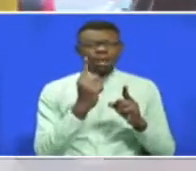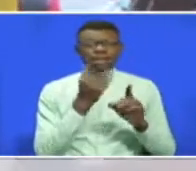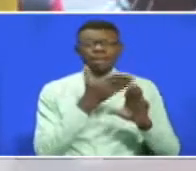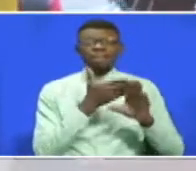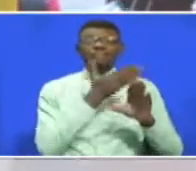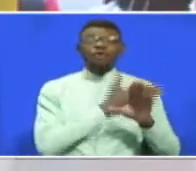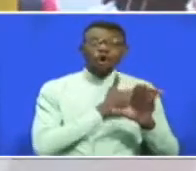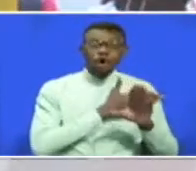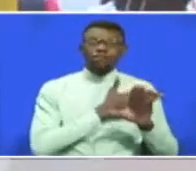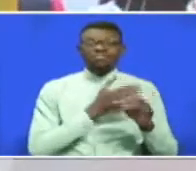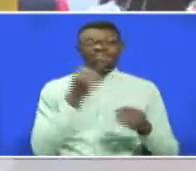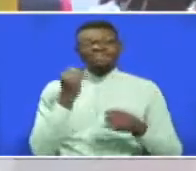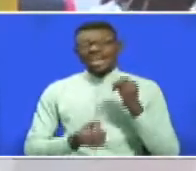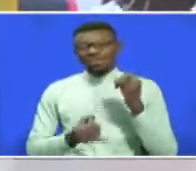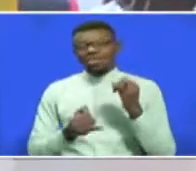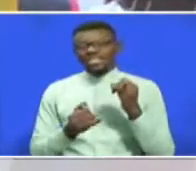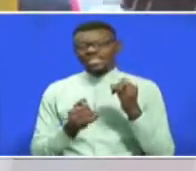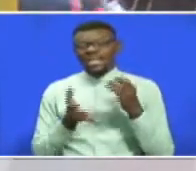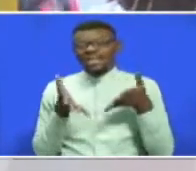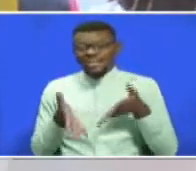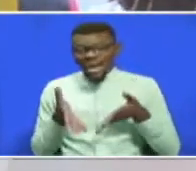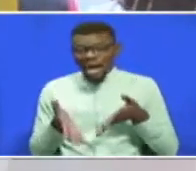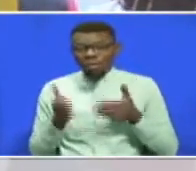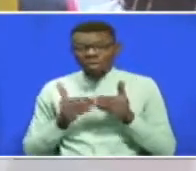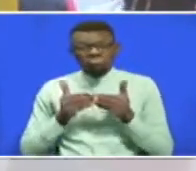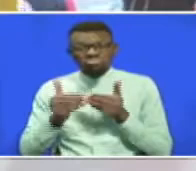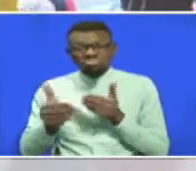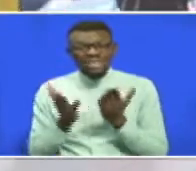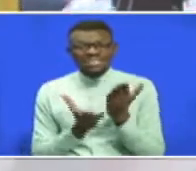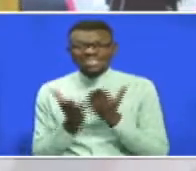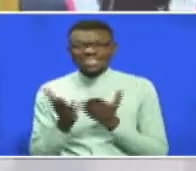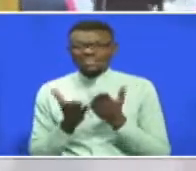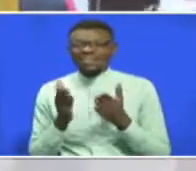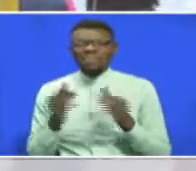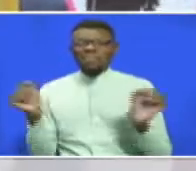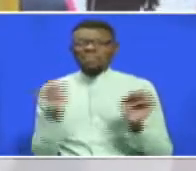hii protocol inakuwa observed. Kwa hivyo tunauliza Wakenya ambao hawajapata